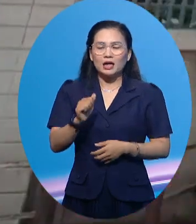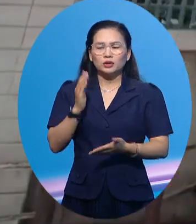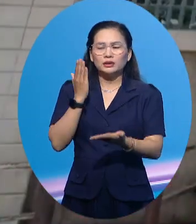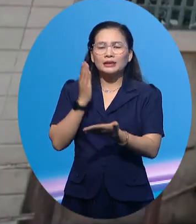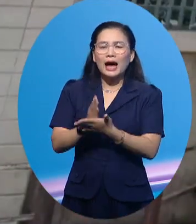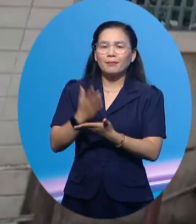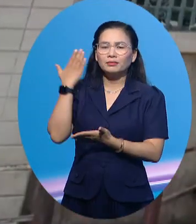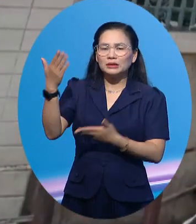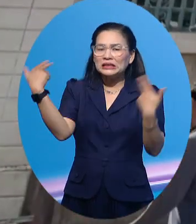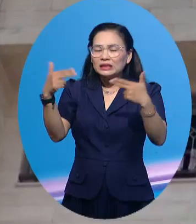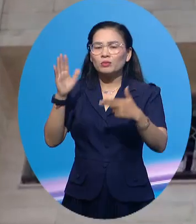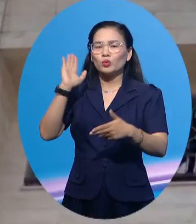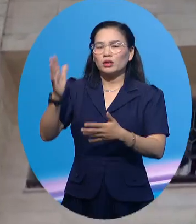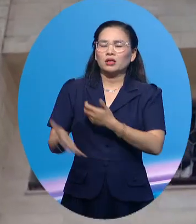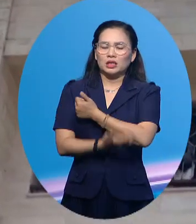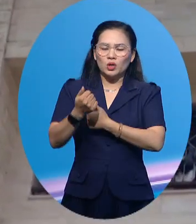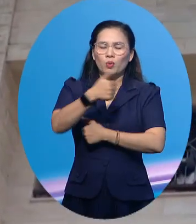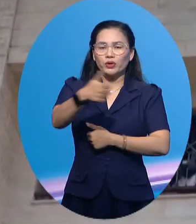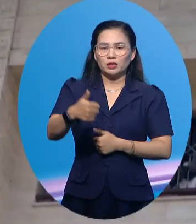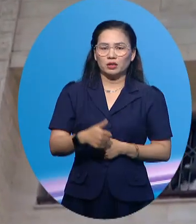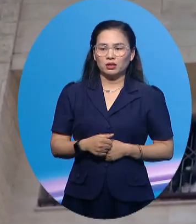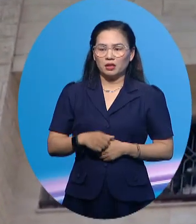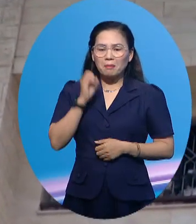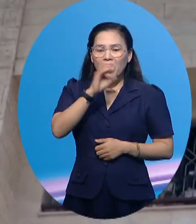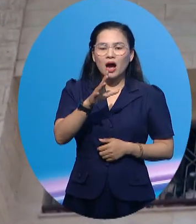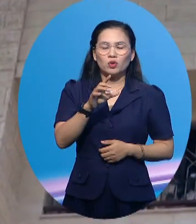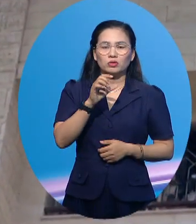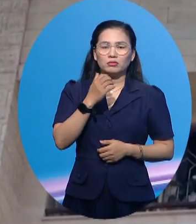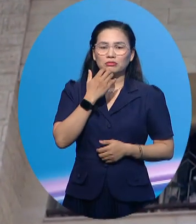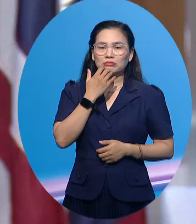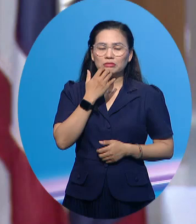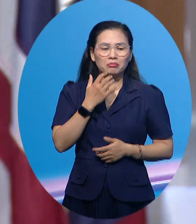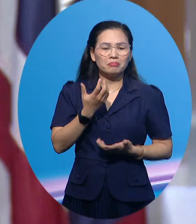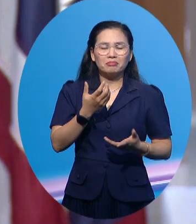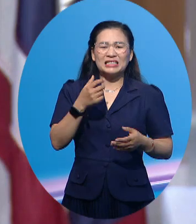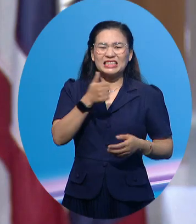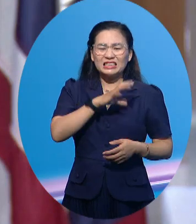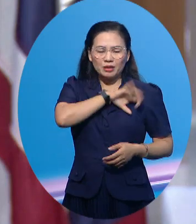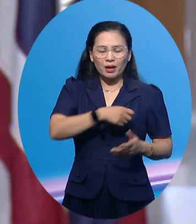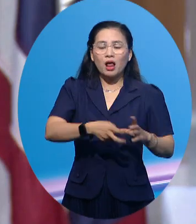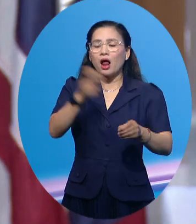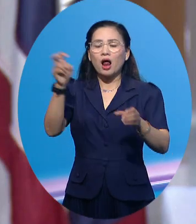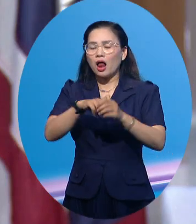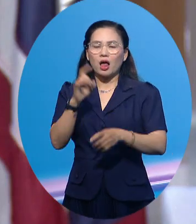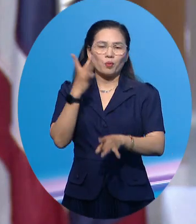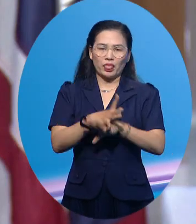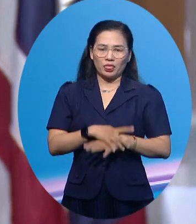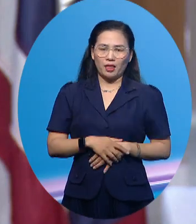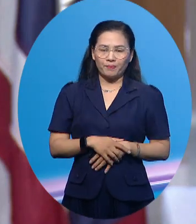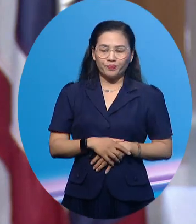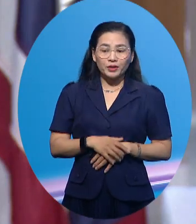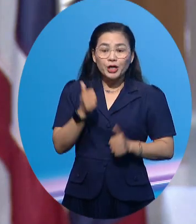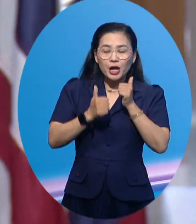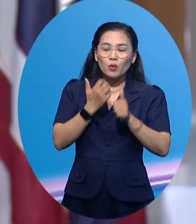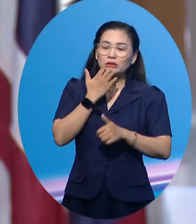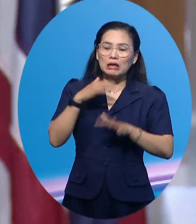chuyển hàng cứu trợ và ngừng ra lệnh cho dân thường Palestine sơ tán khi không cần th Nếu không cải thiện được Israel sẽ phải đối